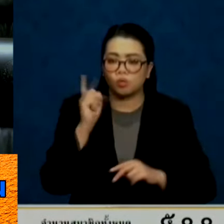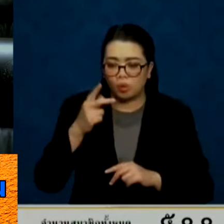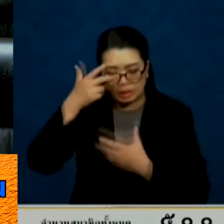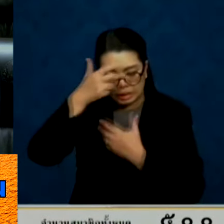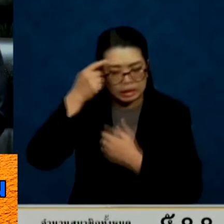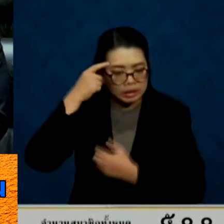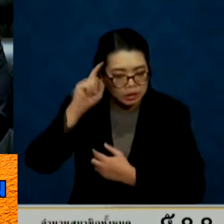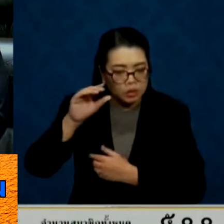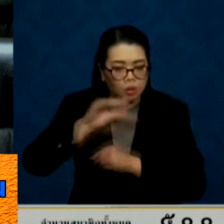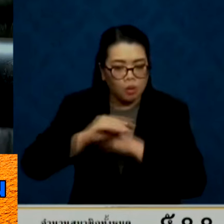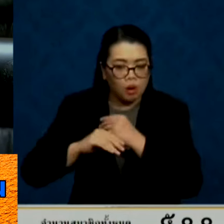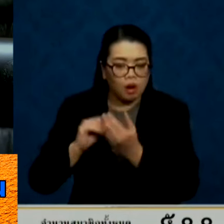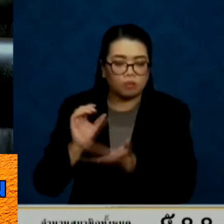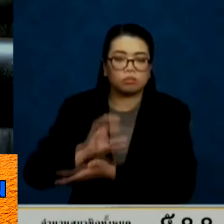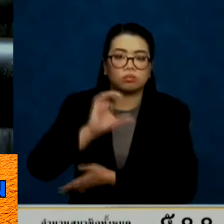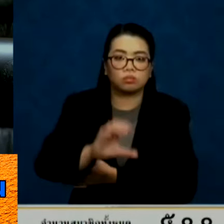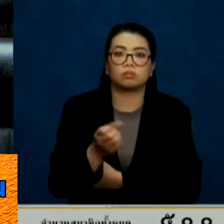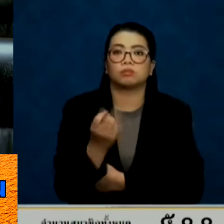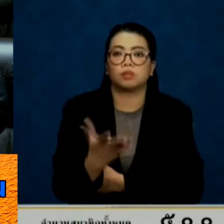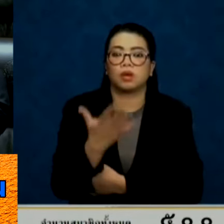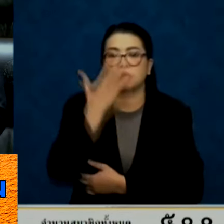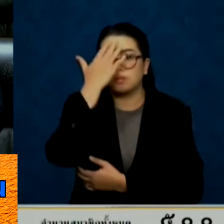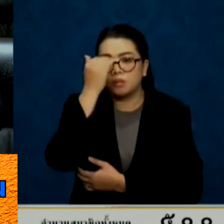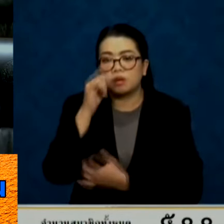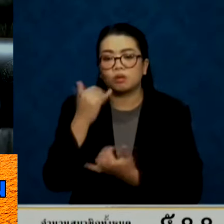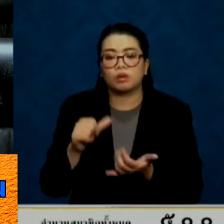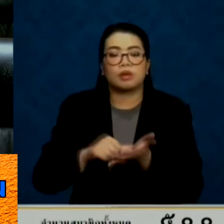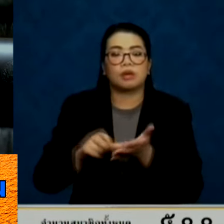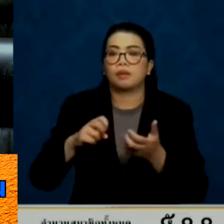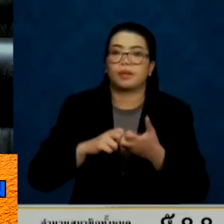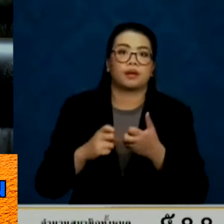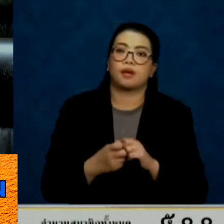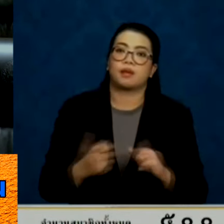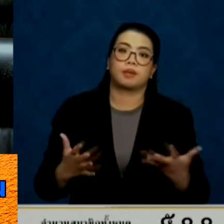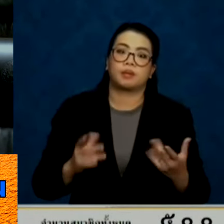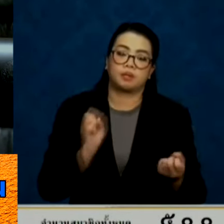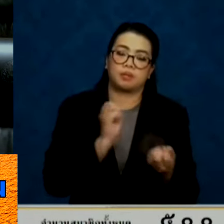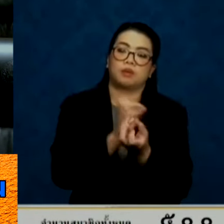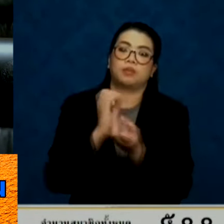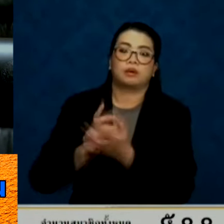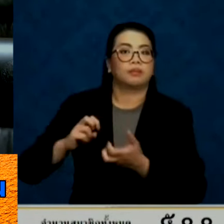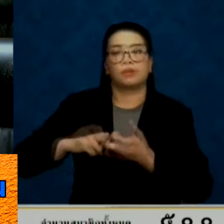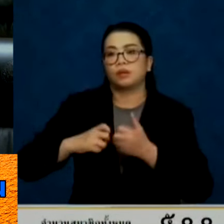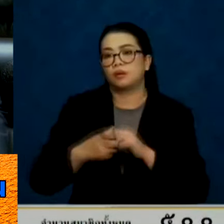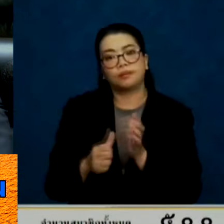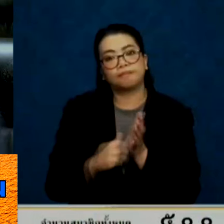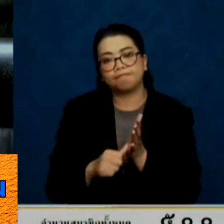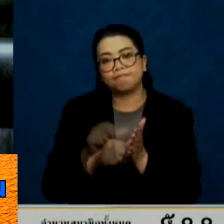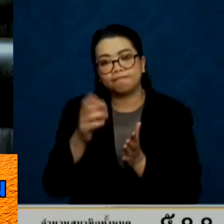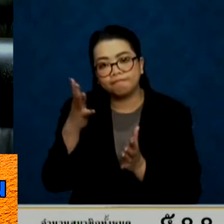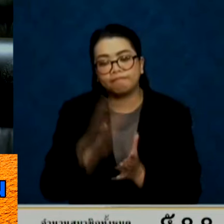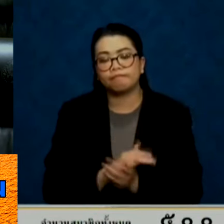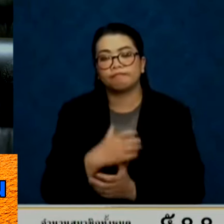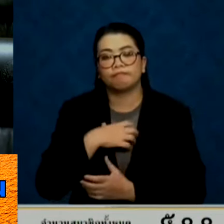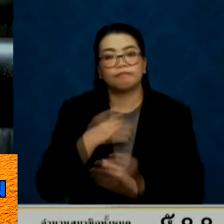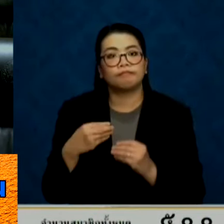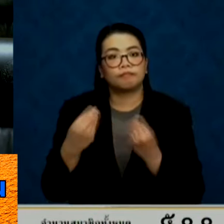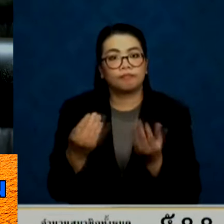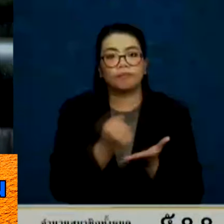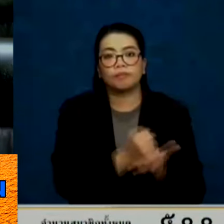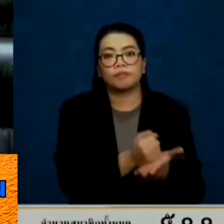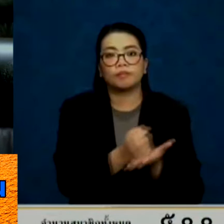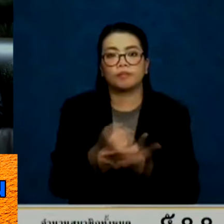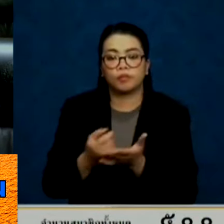เพะมัไม่ได้ตอบโจทย หอแ้ปัหาสิ่งทเราประเชินกเลยอยากให้ช่วย